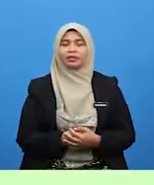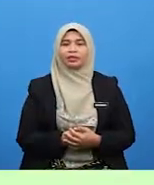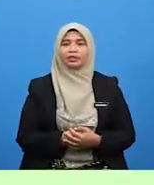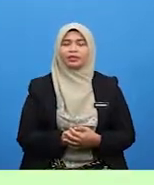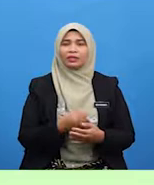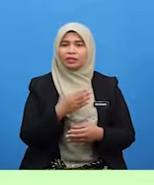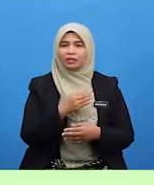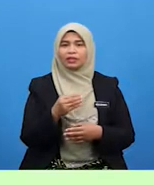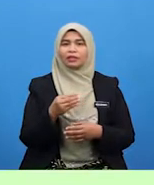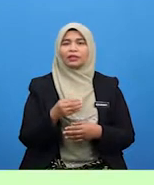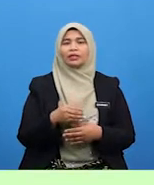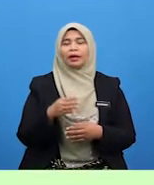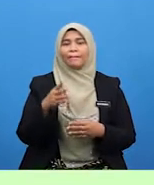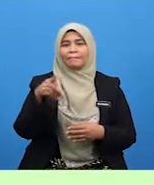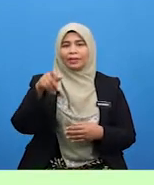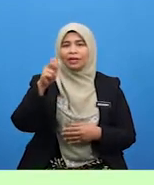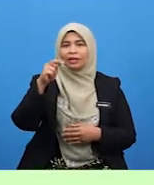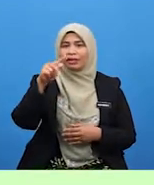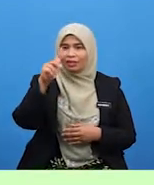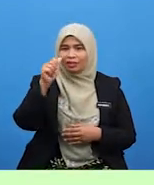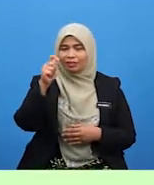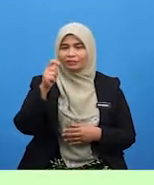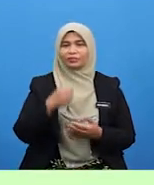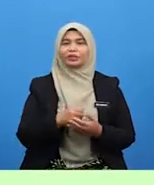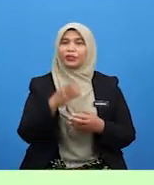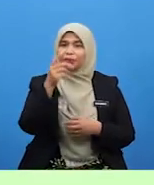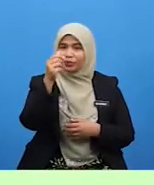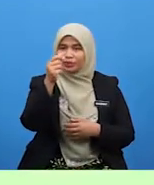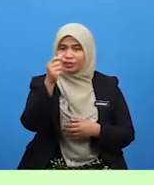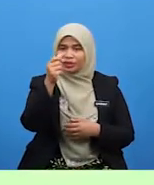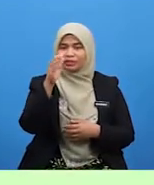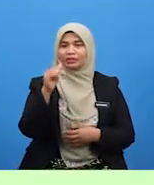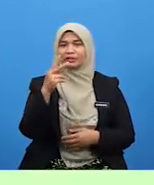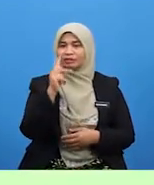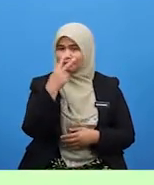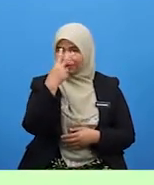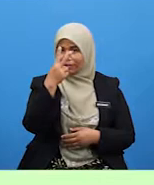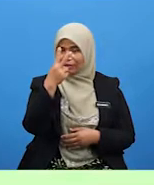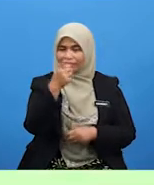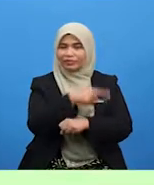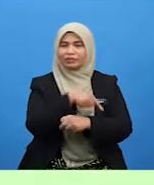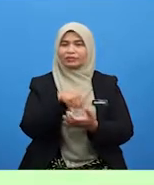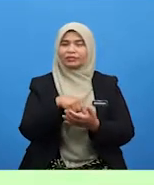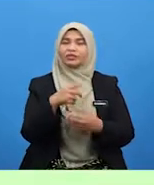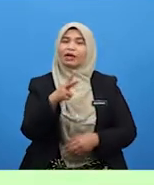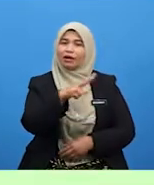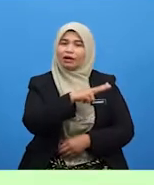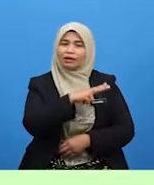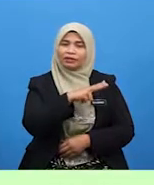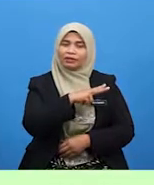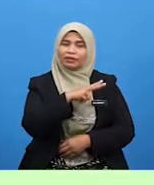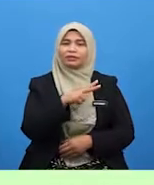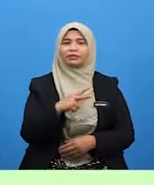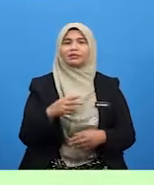antaranya lagi pangkat kita sendiri, duit yang kita lihat hari ini, harta benda